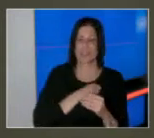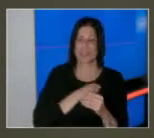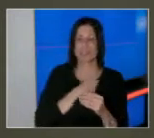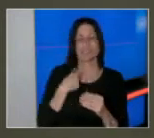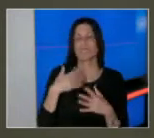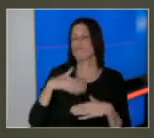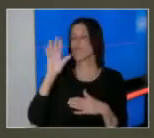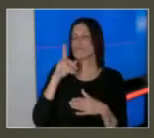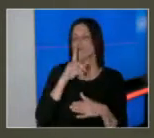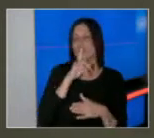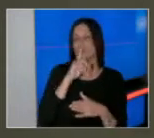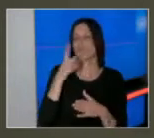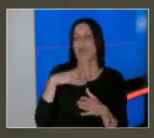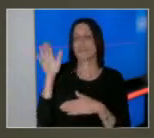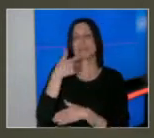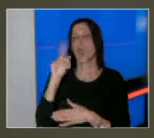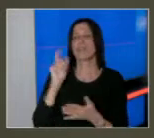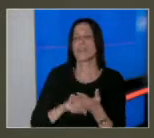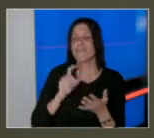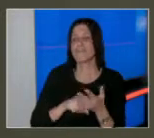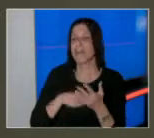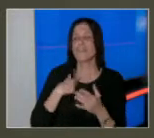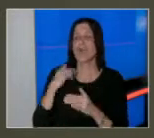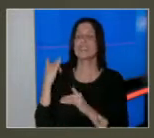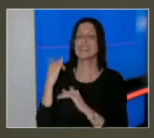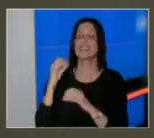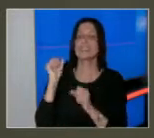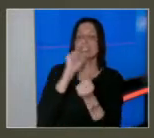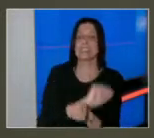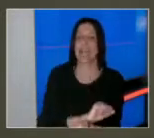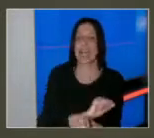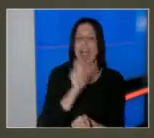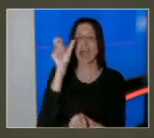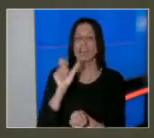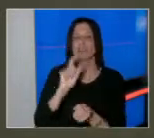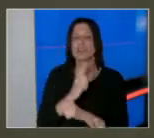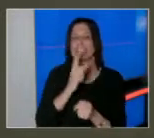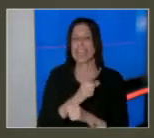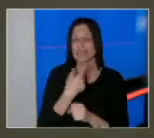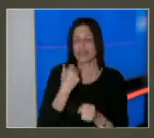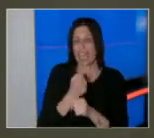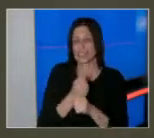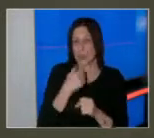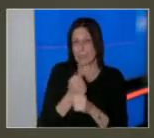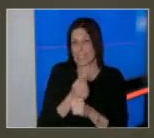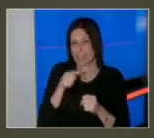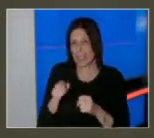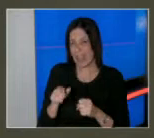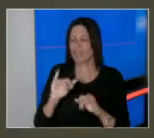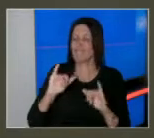לא טבעה ולא הכניסה לכלא אף גזען או גזענית שעשו מעשים כאלו. נכון, זהו